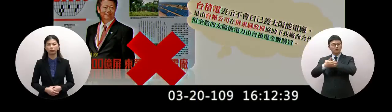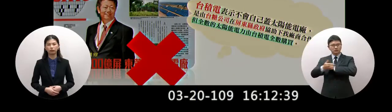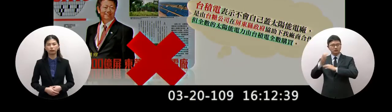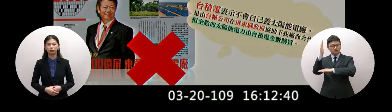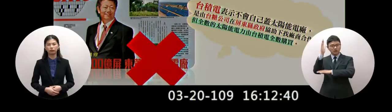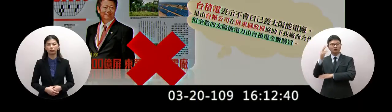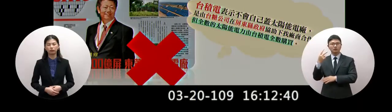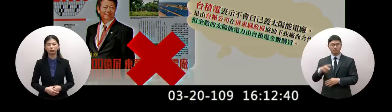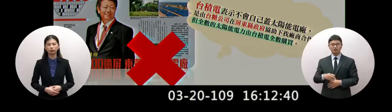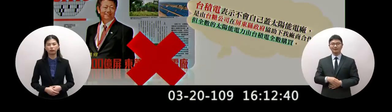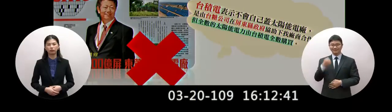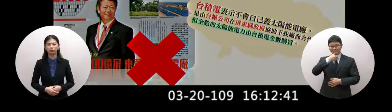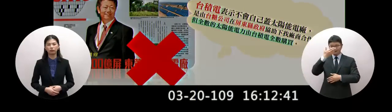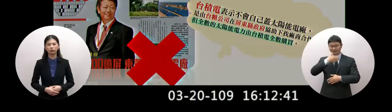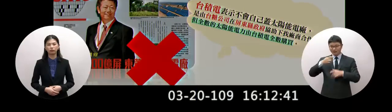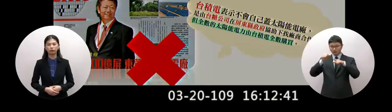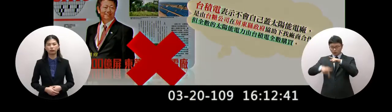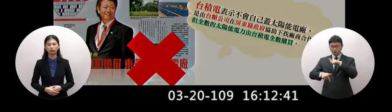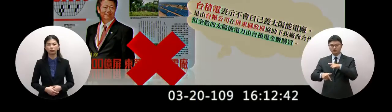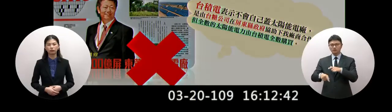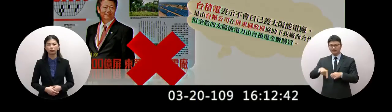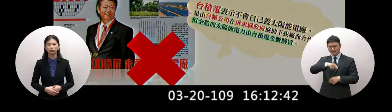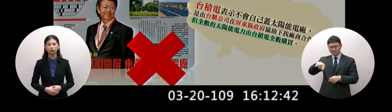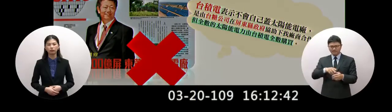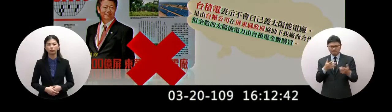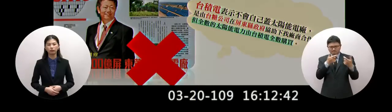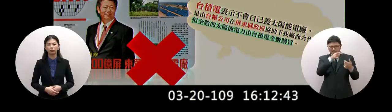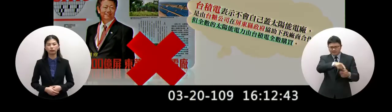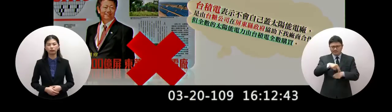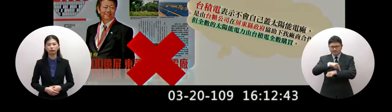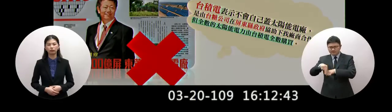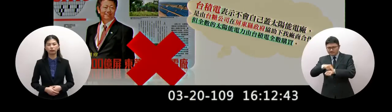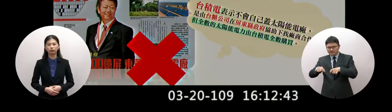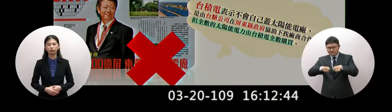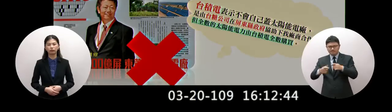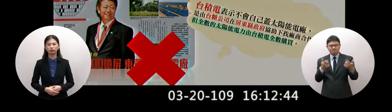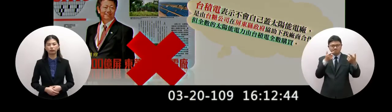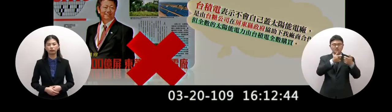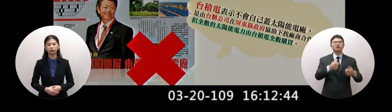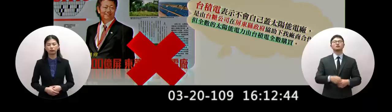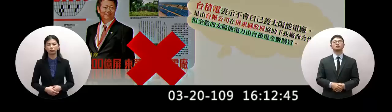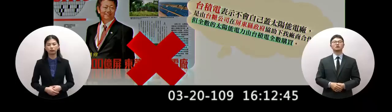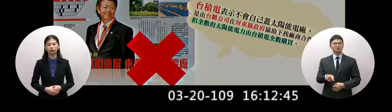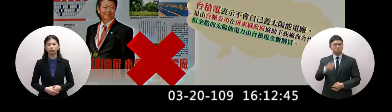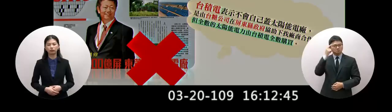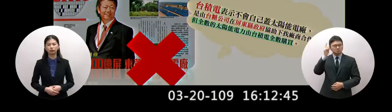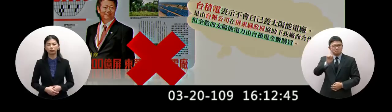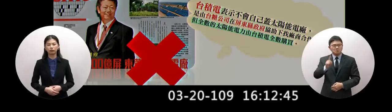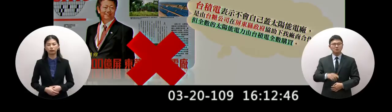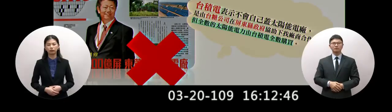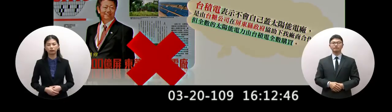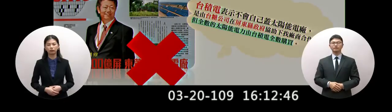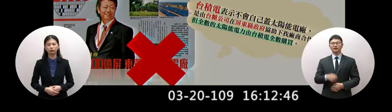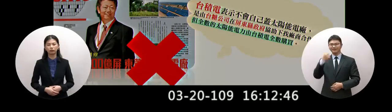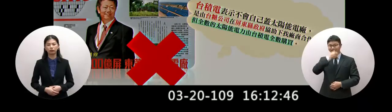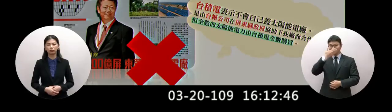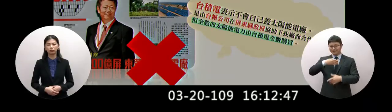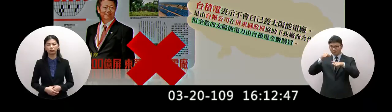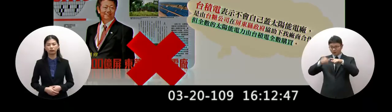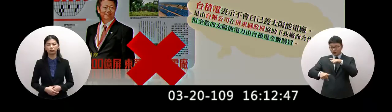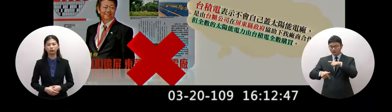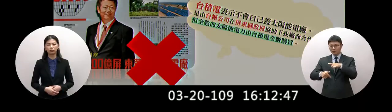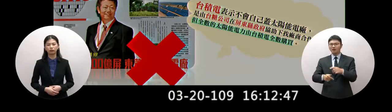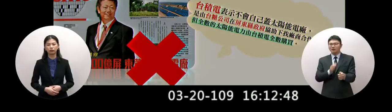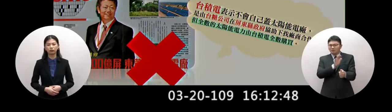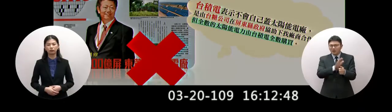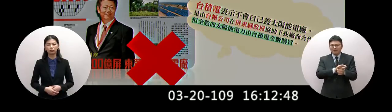身定做了所谓的营农型计划，我讲的更白一点，就是让台糖公司可以